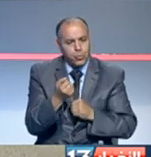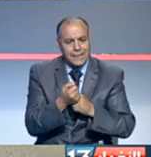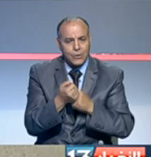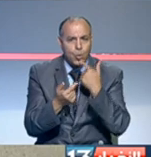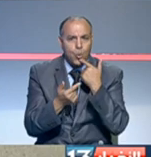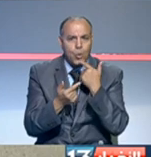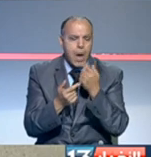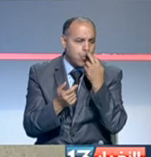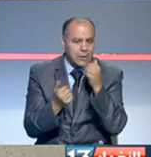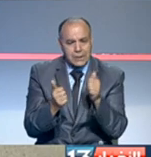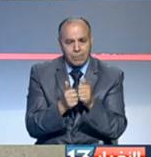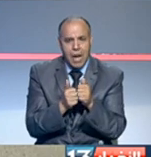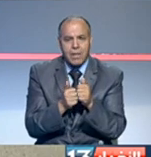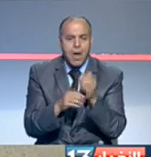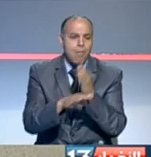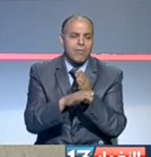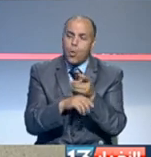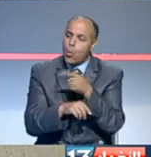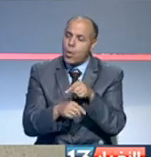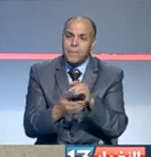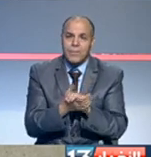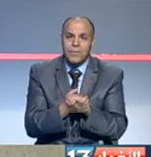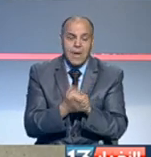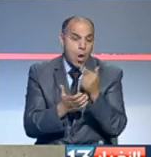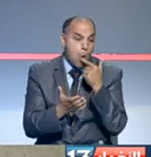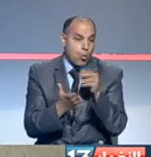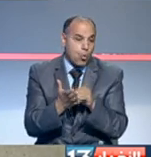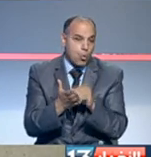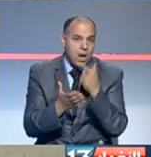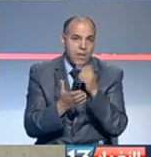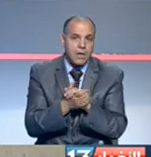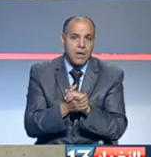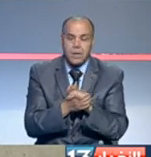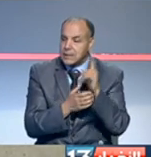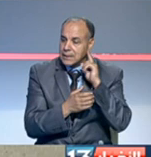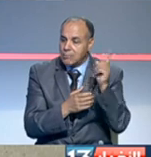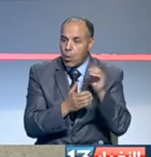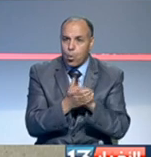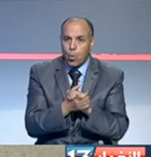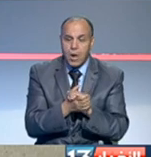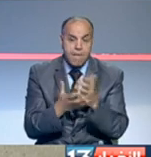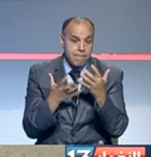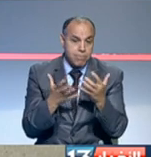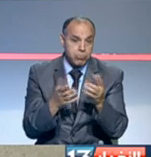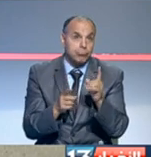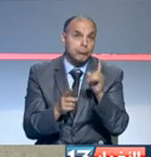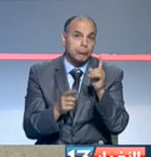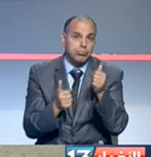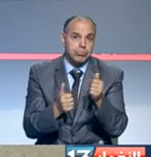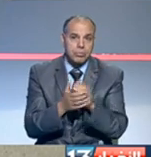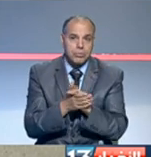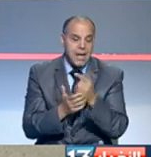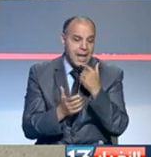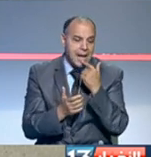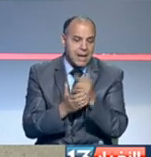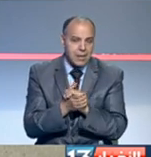الوحدات الامنيه ب مفترق الطرق ات اذكر كذلك اه خبر نتمناه ان يكون صار اذ افاد